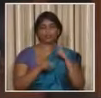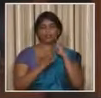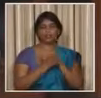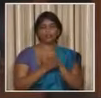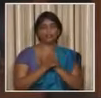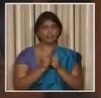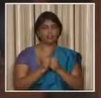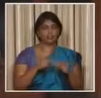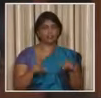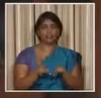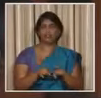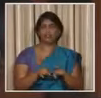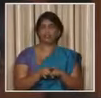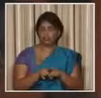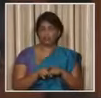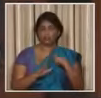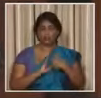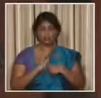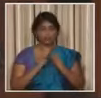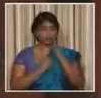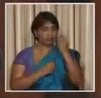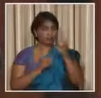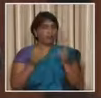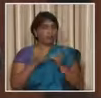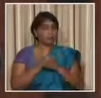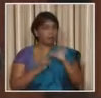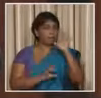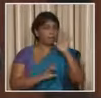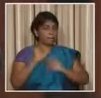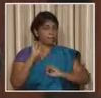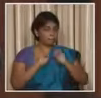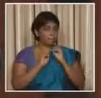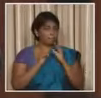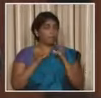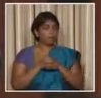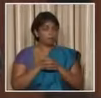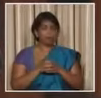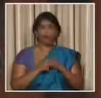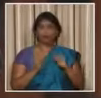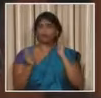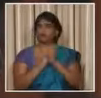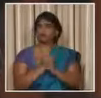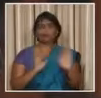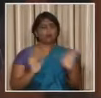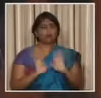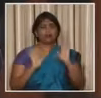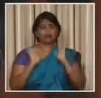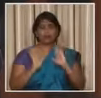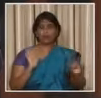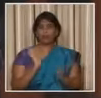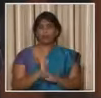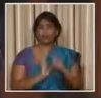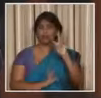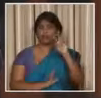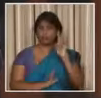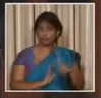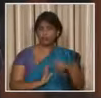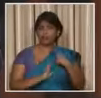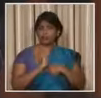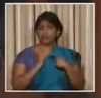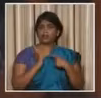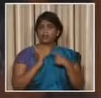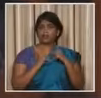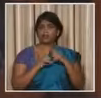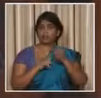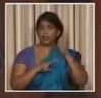ප්‍රමාණයට ලංකාවේ රජයට ණය දීලා තියෙන කණ්ඩායම් 15ක් විතර කණ්ඩායමකට කිසිදු වෙනසක් කරන්නේ නැහැ. හැබැයි ලක්ෂ 21ක් ලංකාවේ බදු